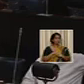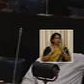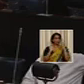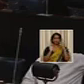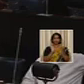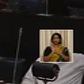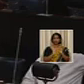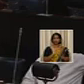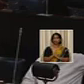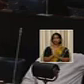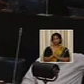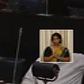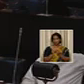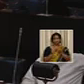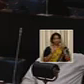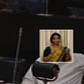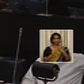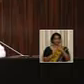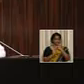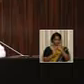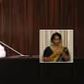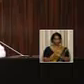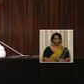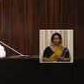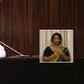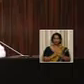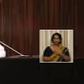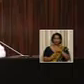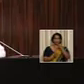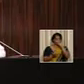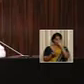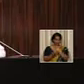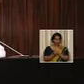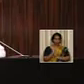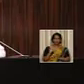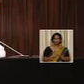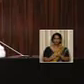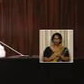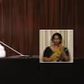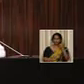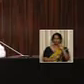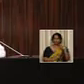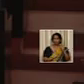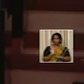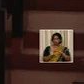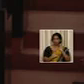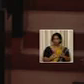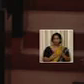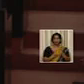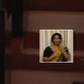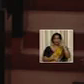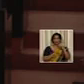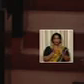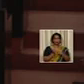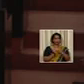ආංශික අධීක්ෂණ කාර්ක සභාවට යොමු කළ යුතුයි යෝජනා කරමි. ගරු මහජන ආරක්ෂක මාත්‍යතුමා. 2022 වර්ෂය සඳහා පුද්ගලයා